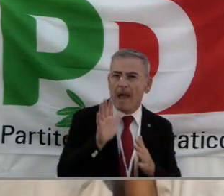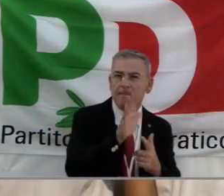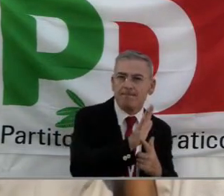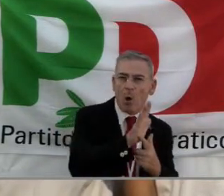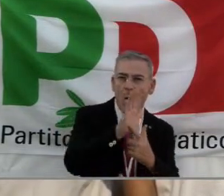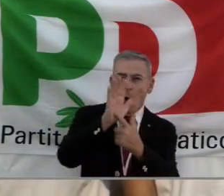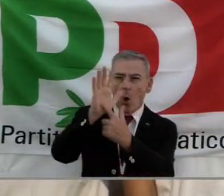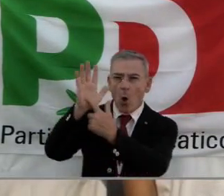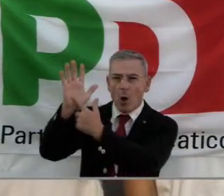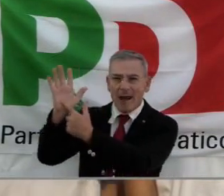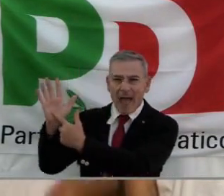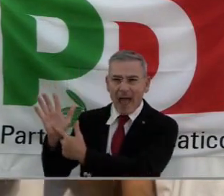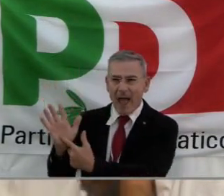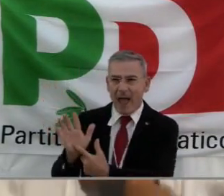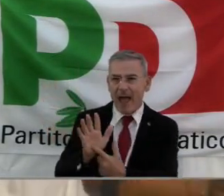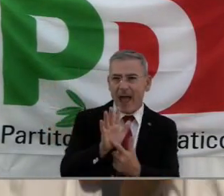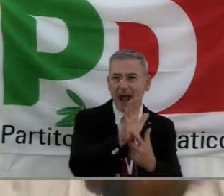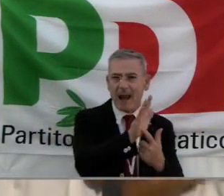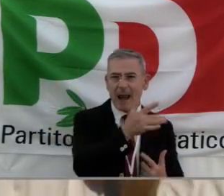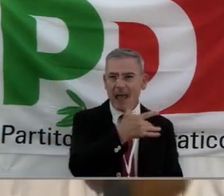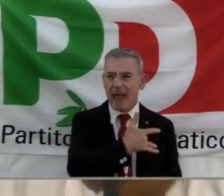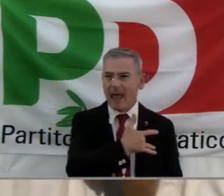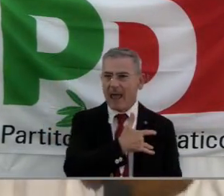morale. Morale!